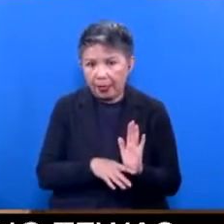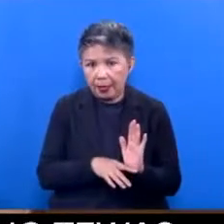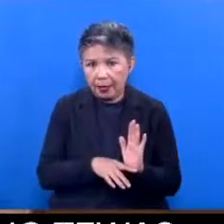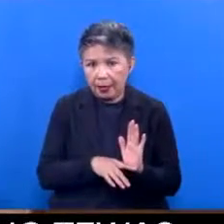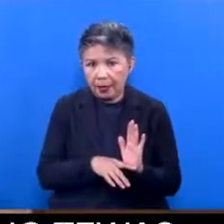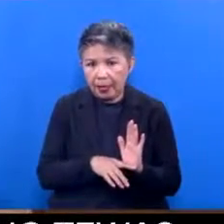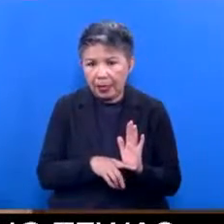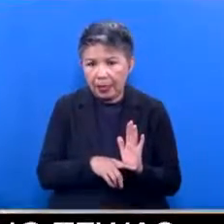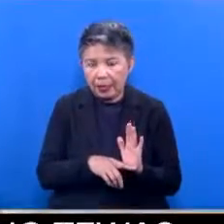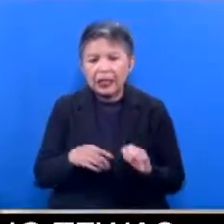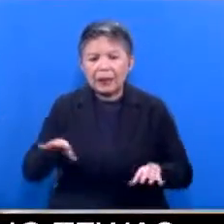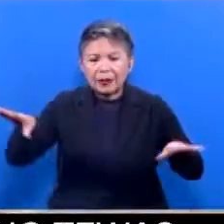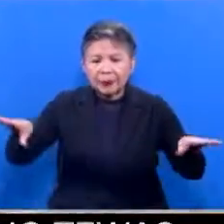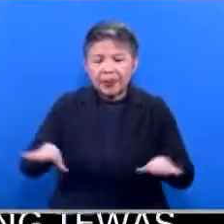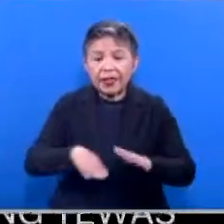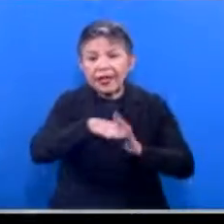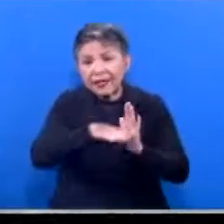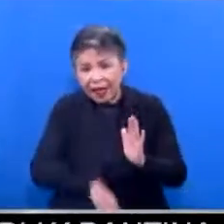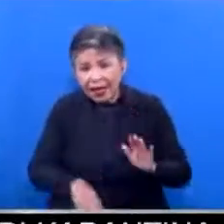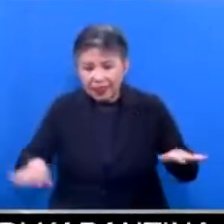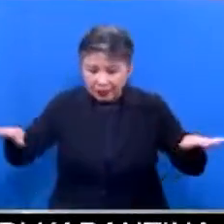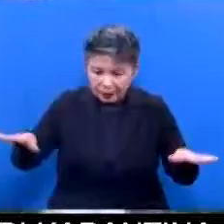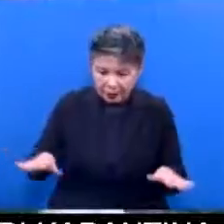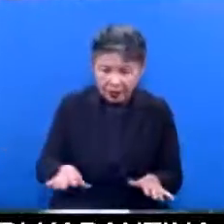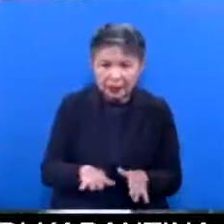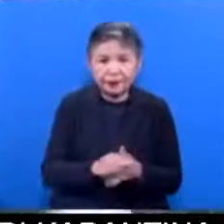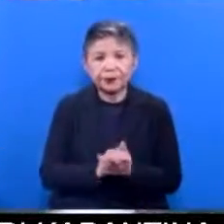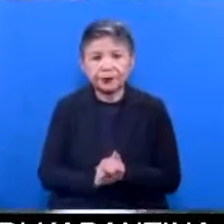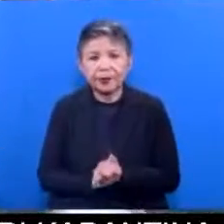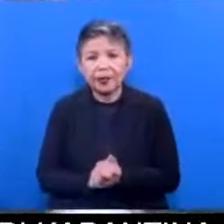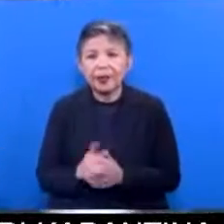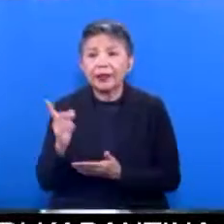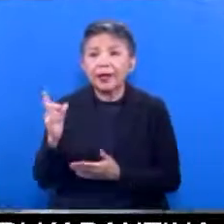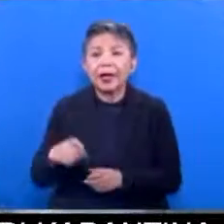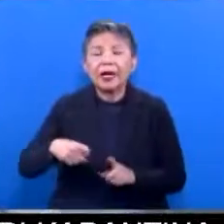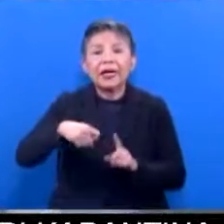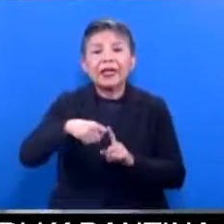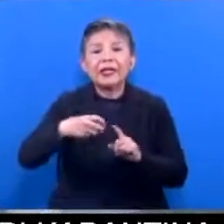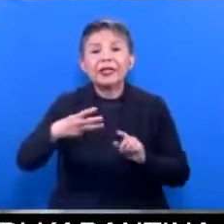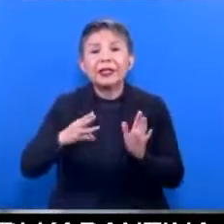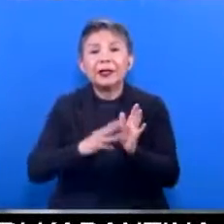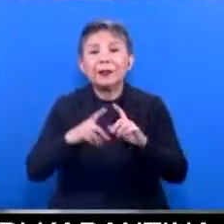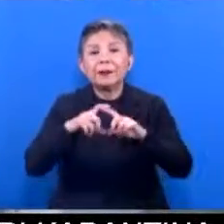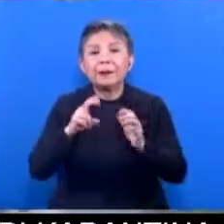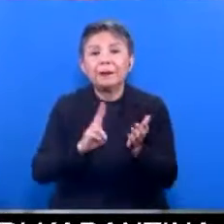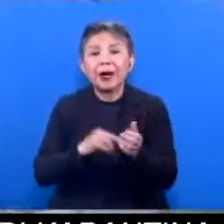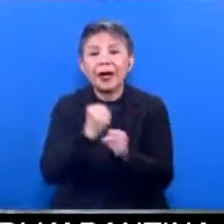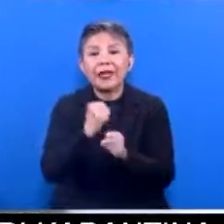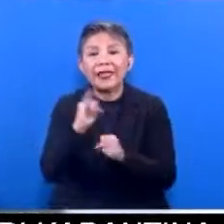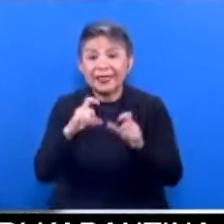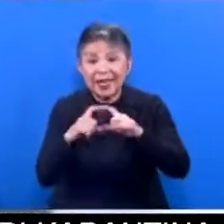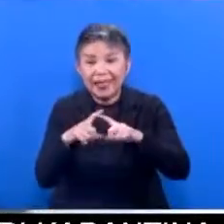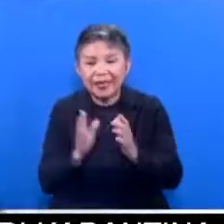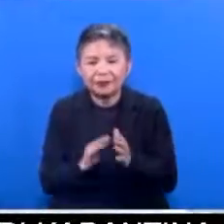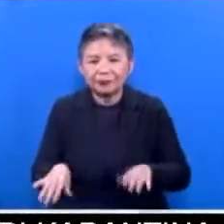Karena tempat kita kan paling rendah, Pak. Tempat kita memang paling rendah. Air dari atas itu memang mengarahnya melewati kita, terus langsung ke kali.